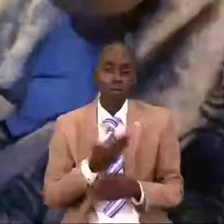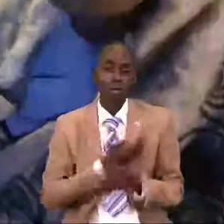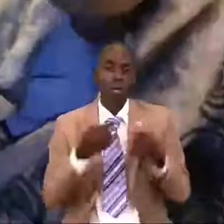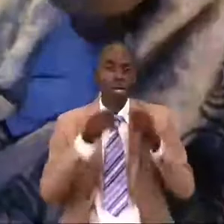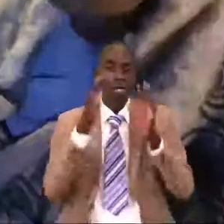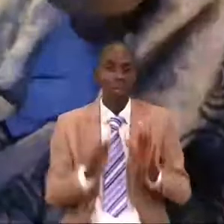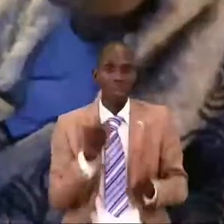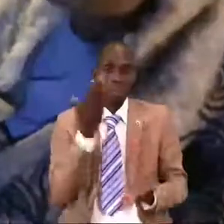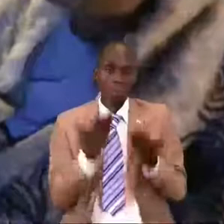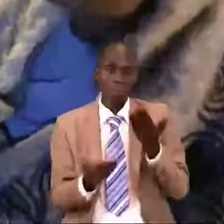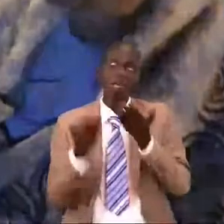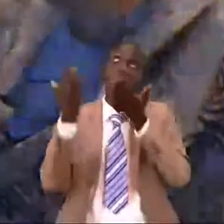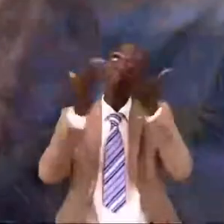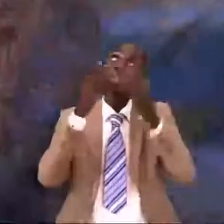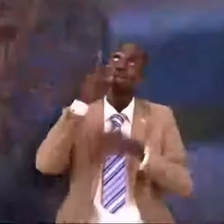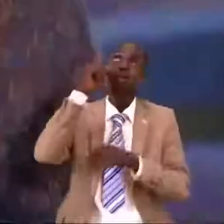Amen.